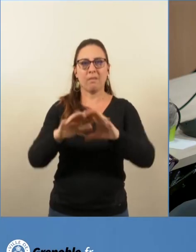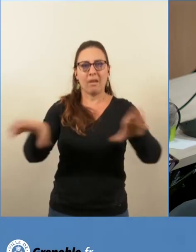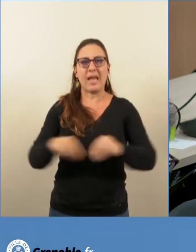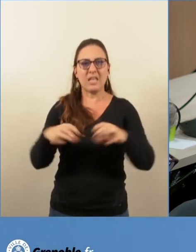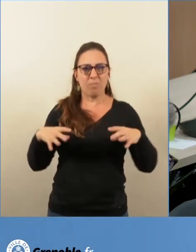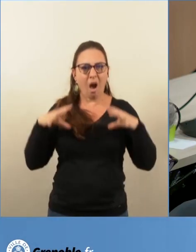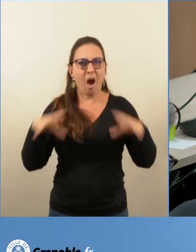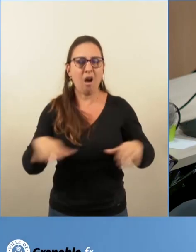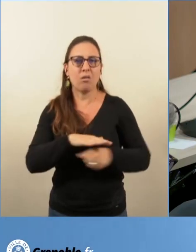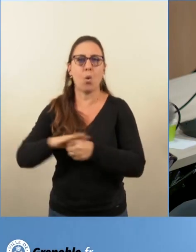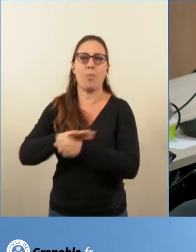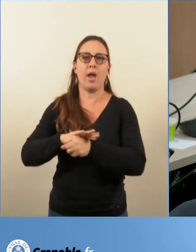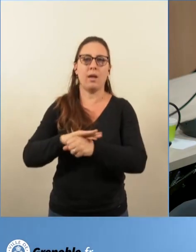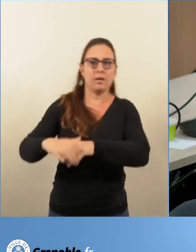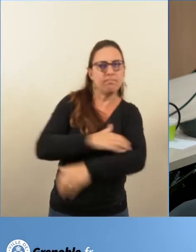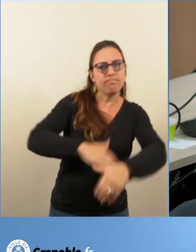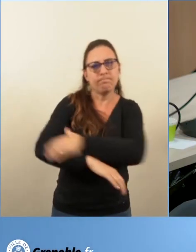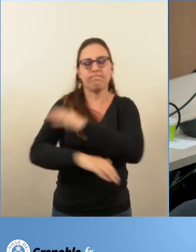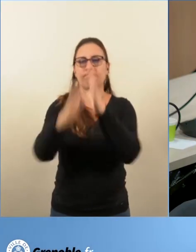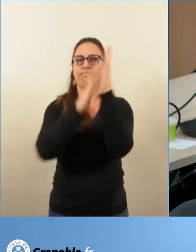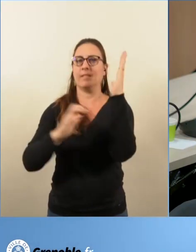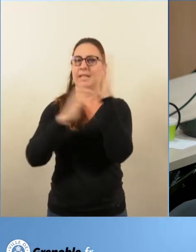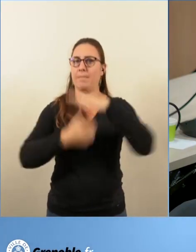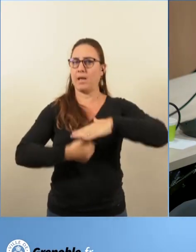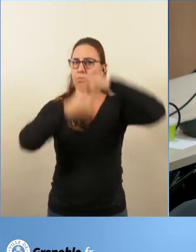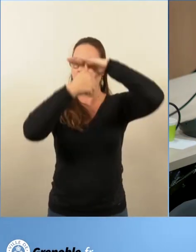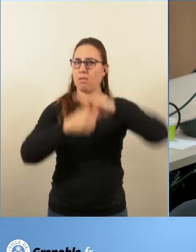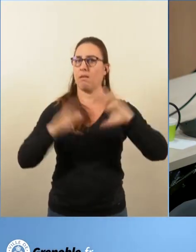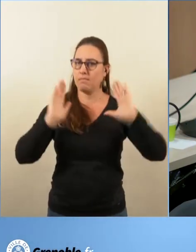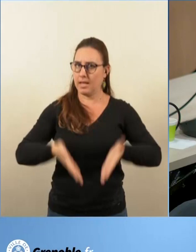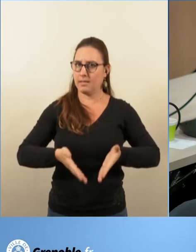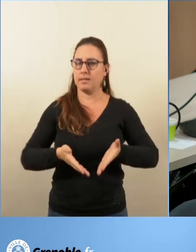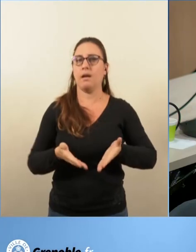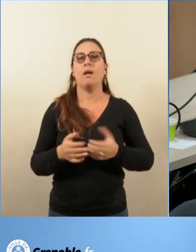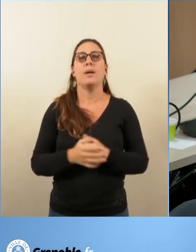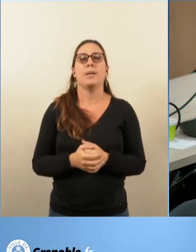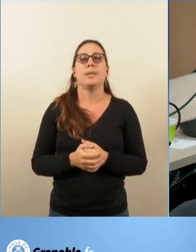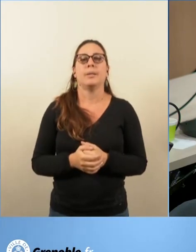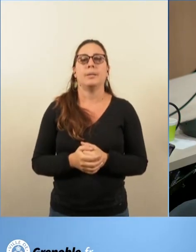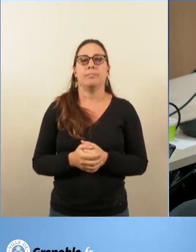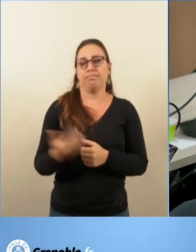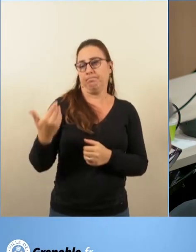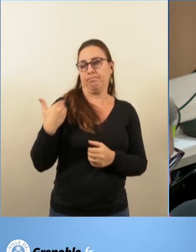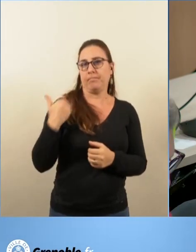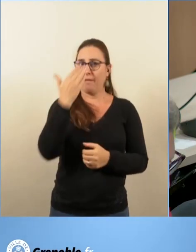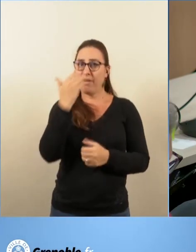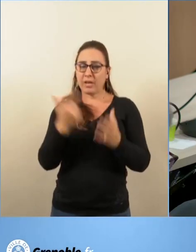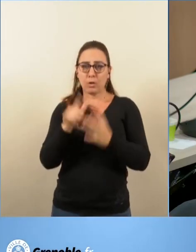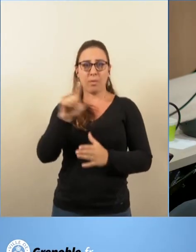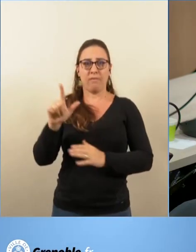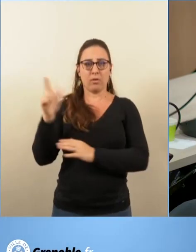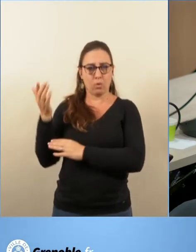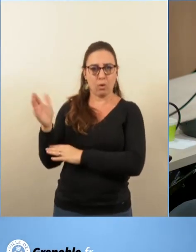et engagée d'ailleurs par délibération cadres qui est venu devant notre assemblée en février 2022